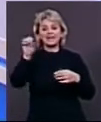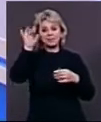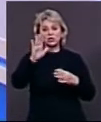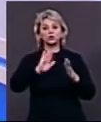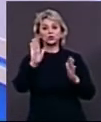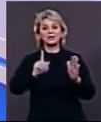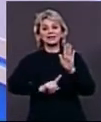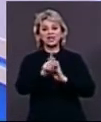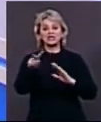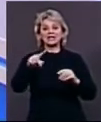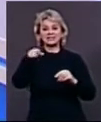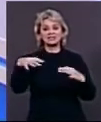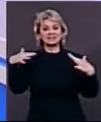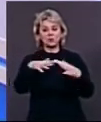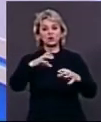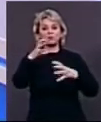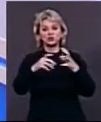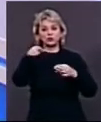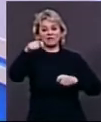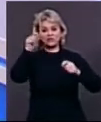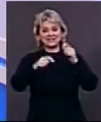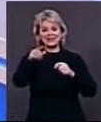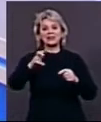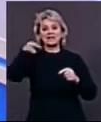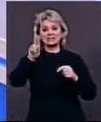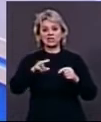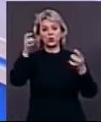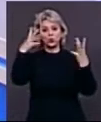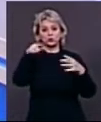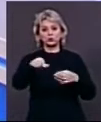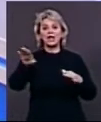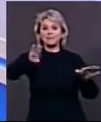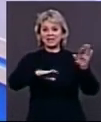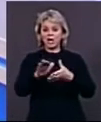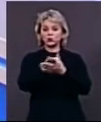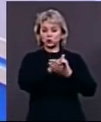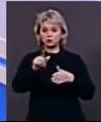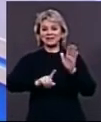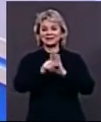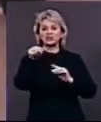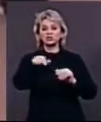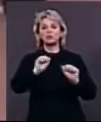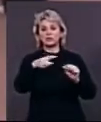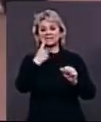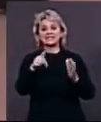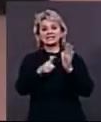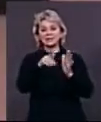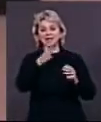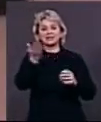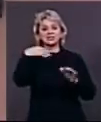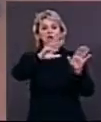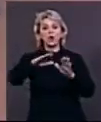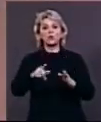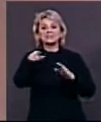только начинающие литераторы собрались на международный фестиваль национальных культур «Берега дружбы». Начался он, можно сказать, 7 лет назад,